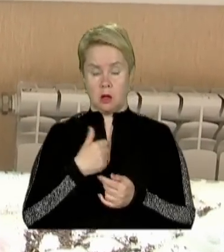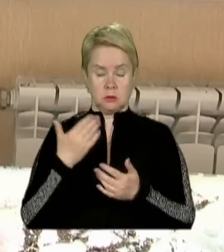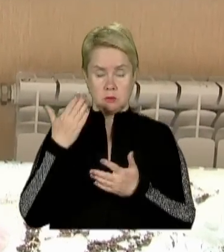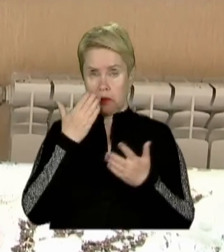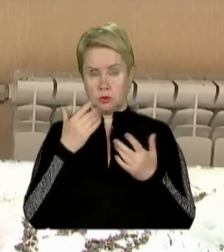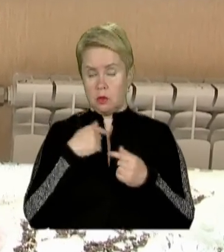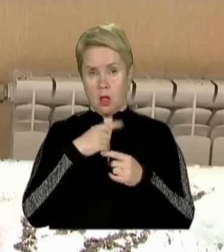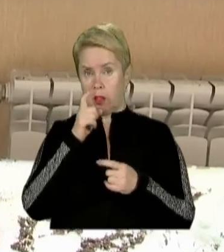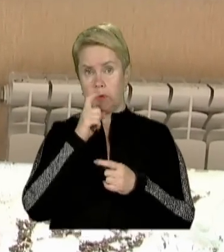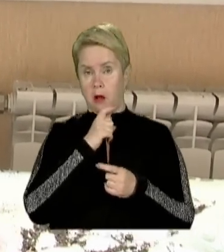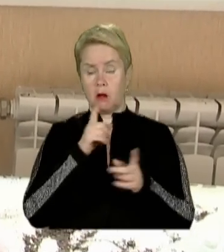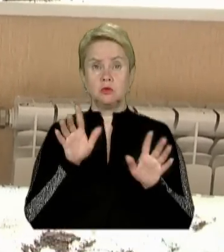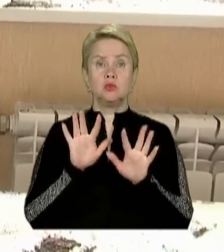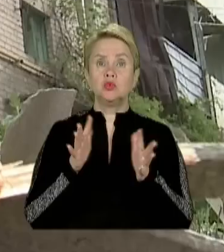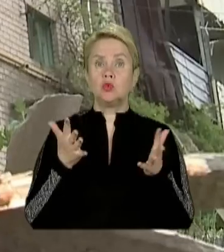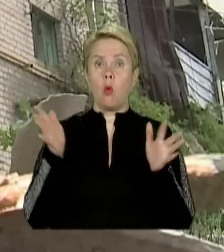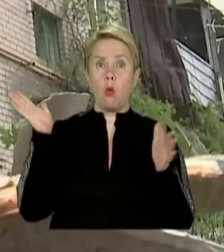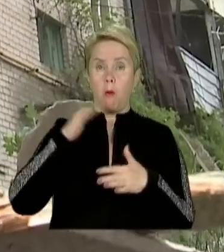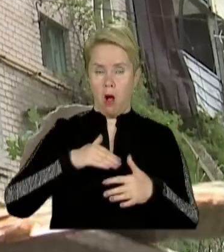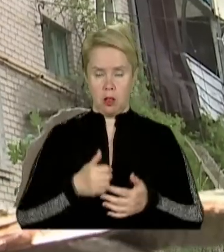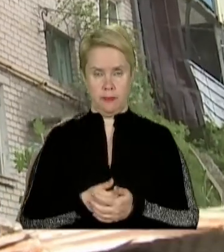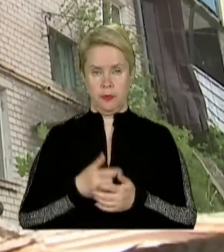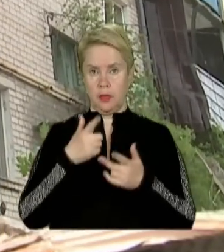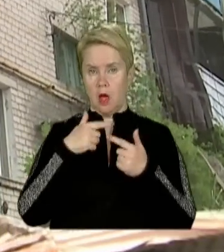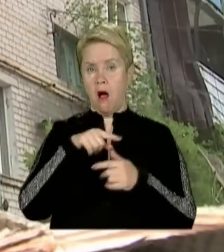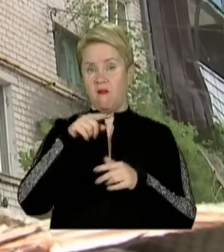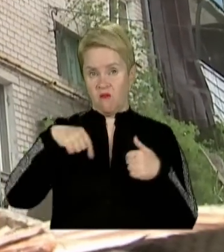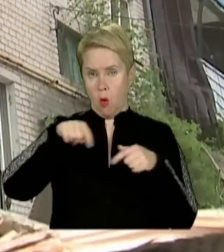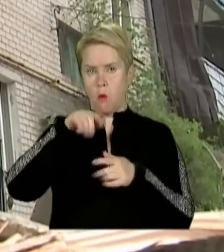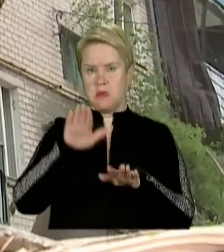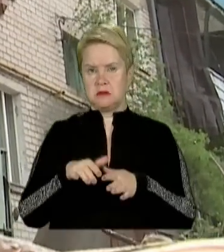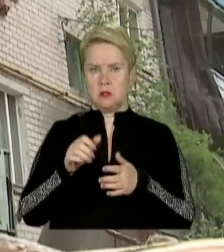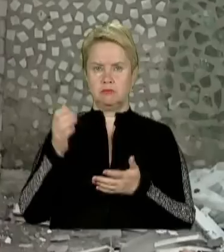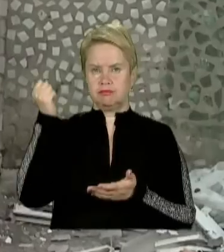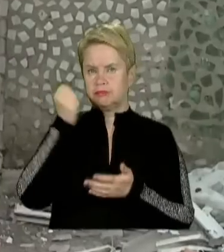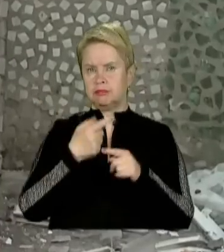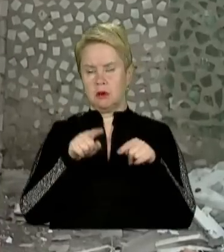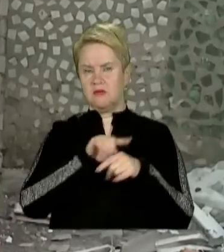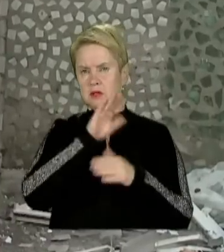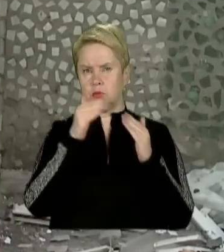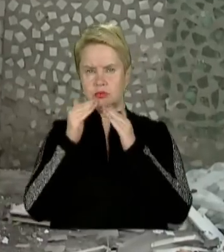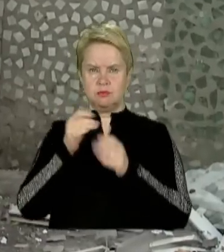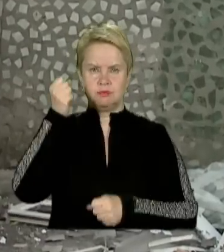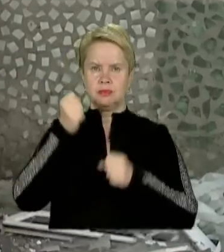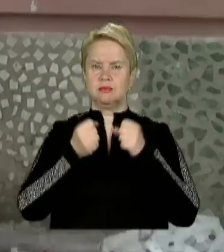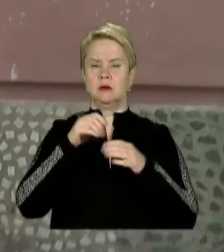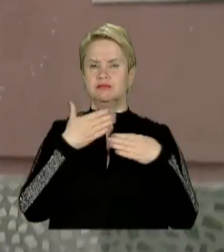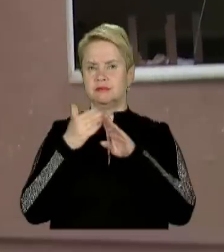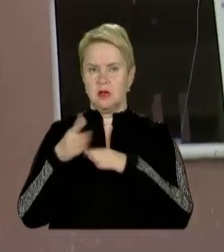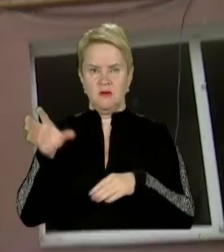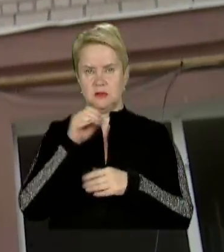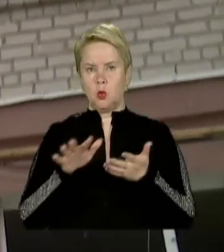я не поняла, що це упало? Навколо місця прильоту значно понівечені усі будівлі. Люди спільно з